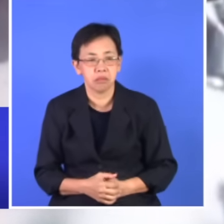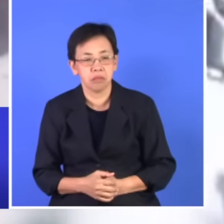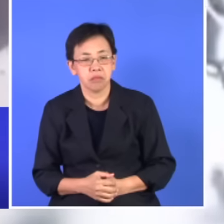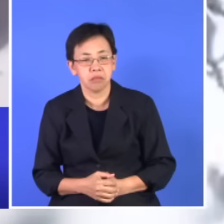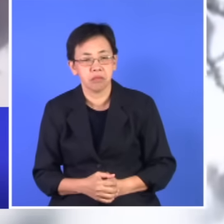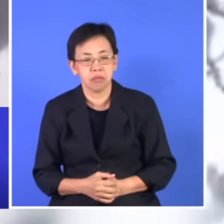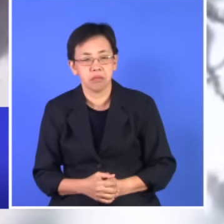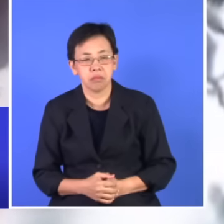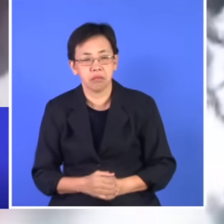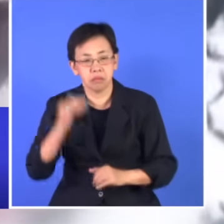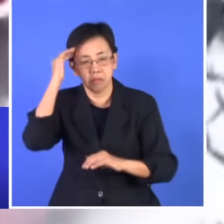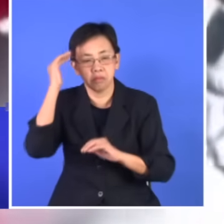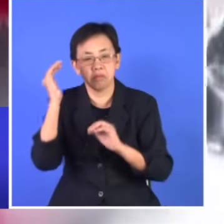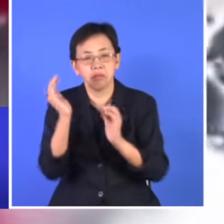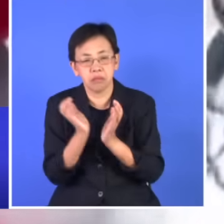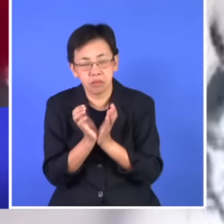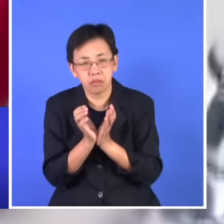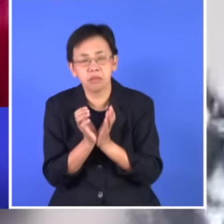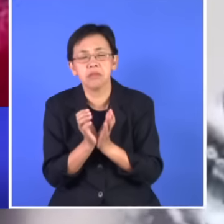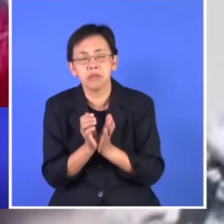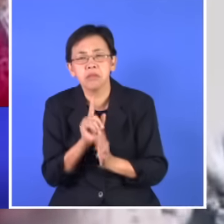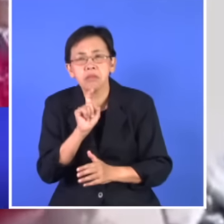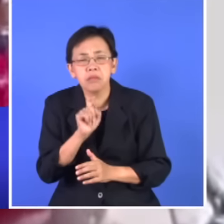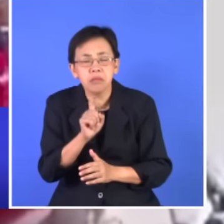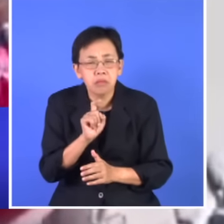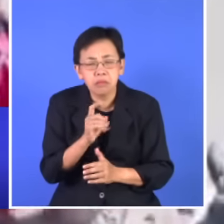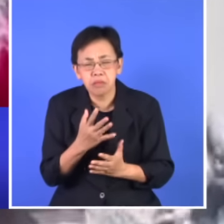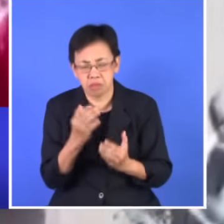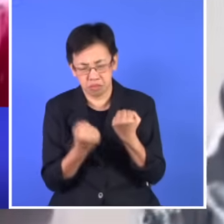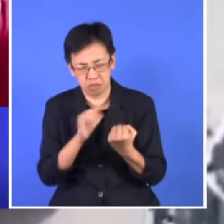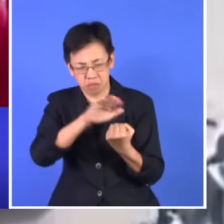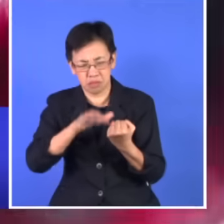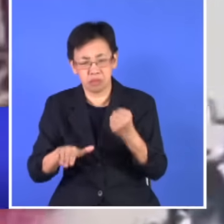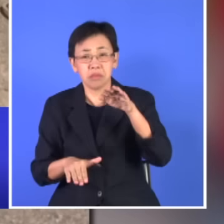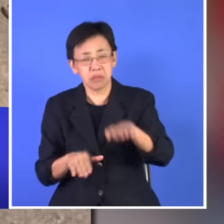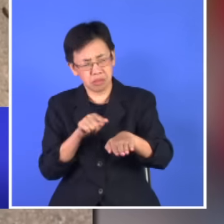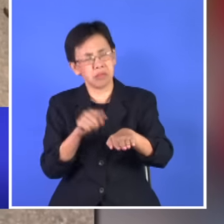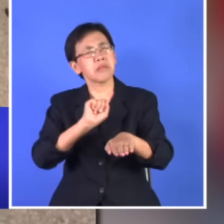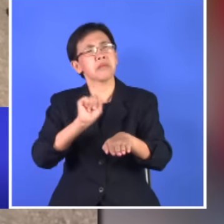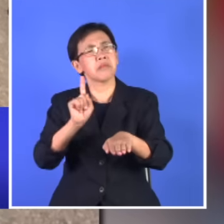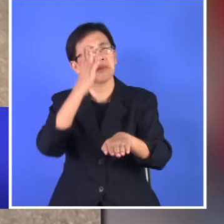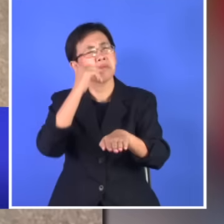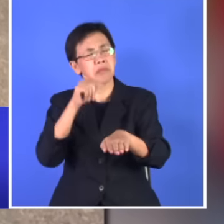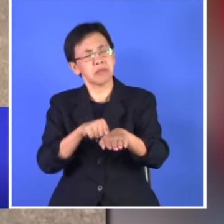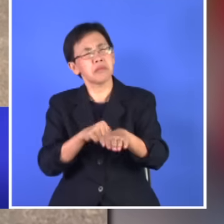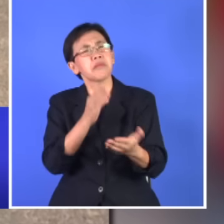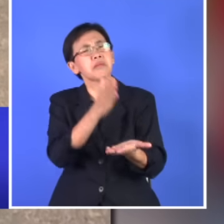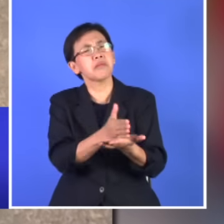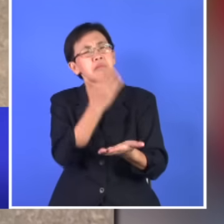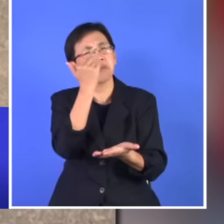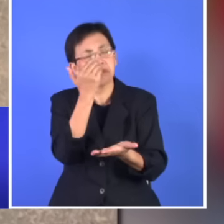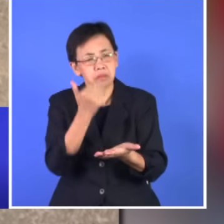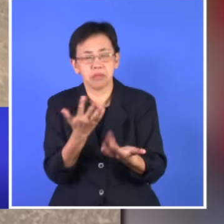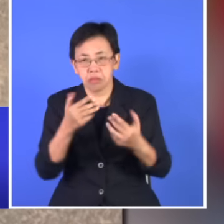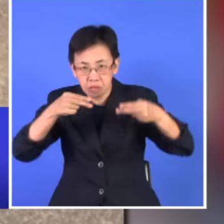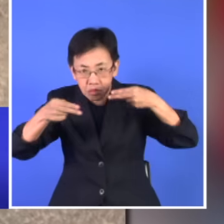บอกว่าทางตำรวจเองก็บอกว่าเดี๋ยวจะอ่าสอบถามผู้กรณีที่เอารถมาจอดที่ว่าเนี้ยอจอดยังไงทำไมนะฮะแล้วก็จะเอากล้องมา